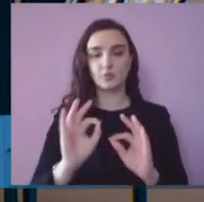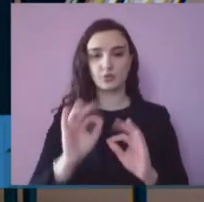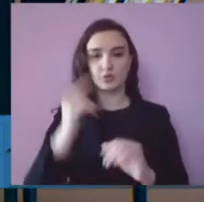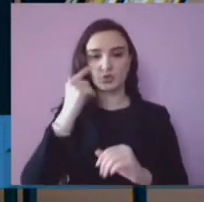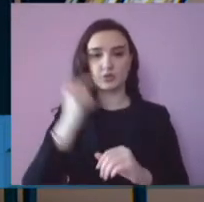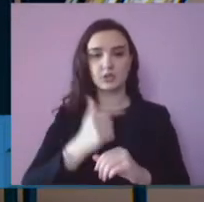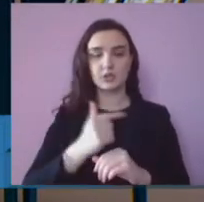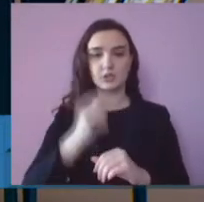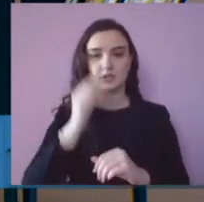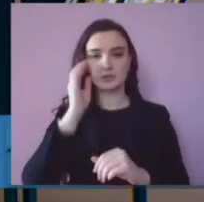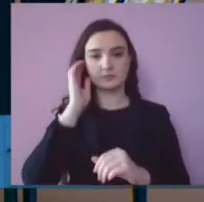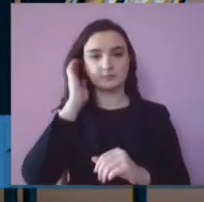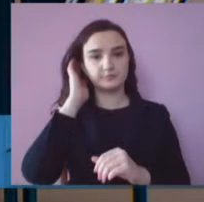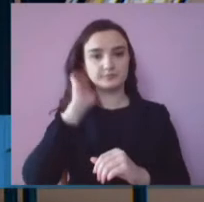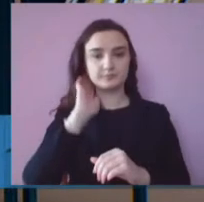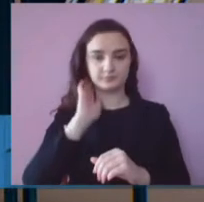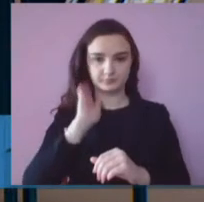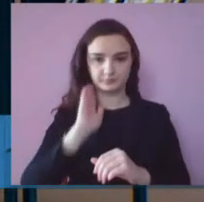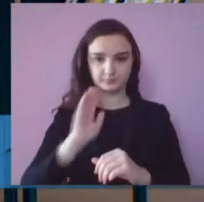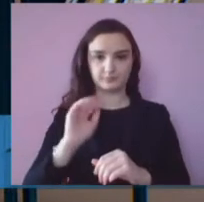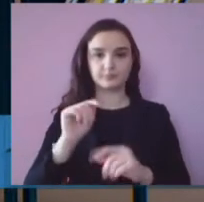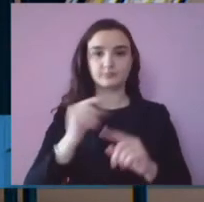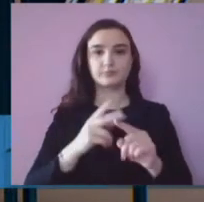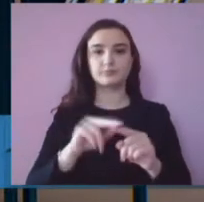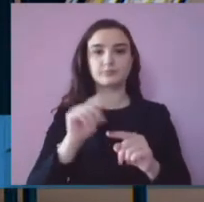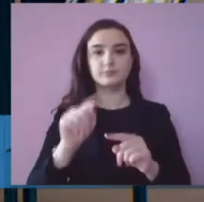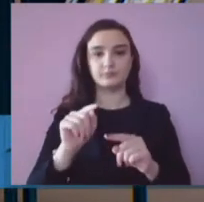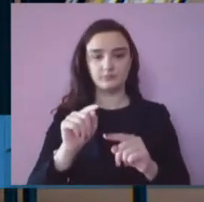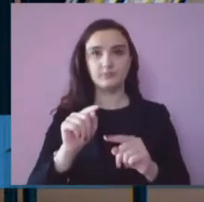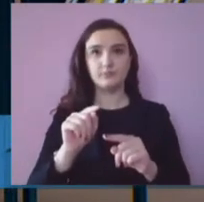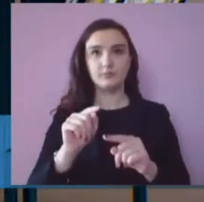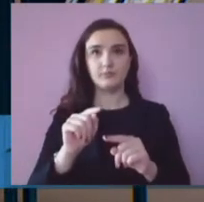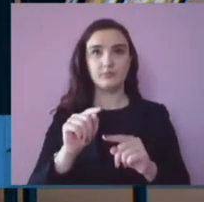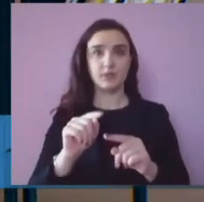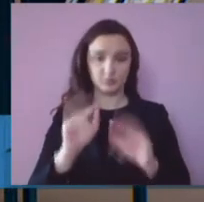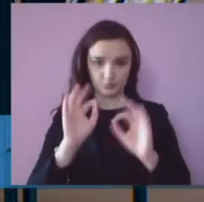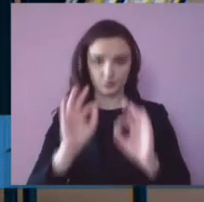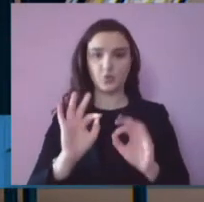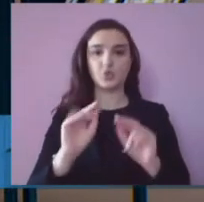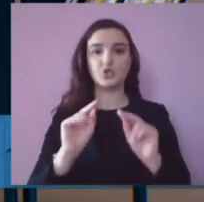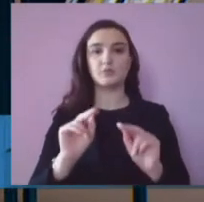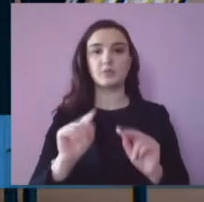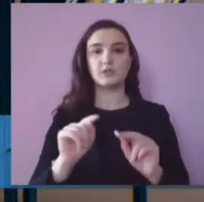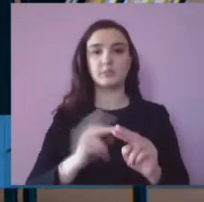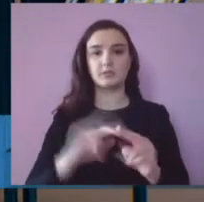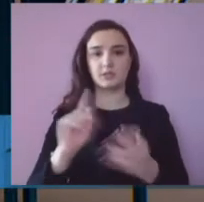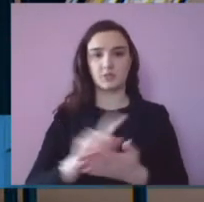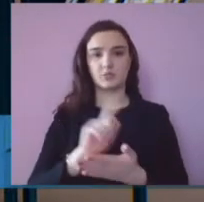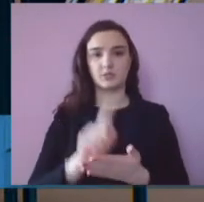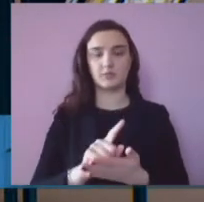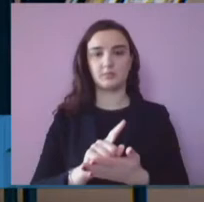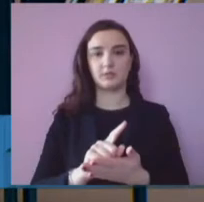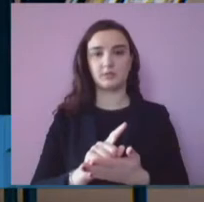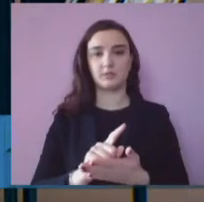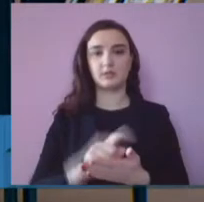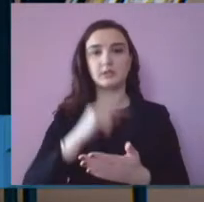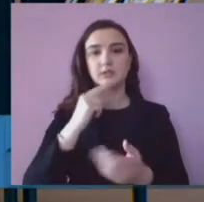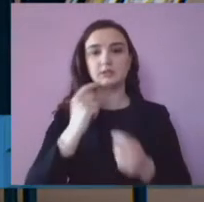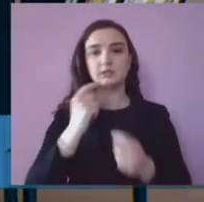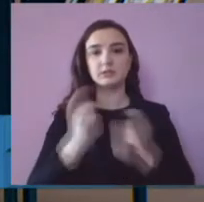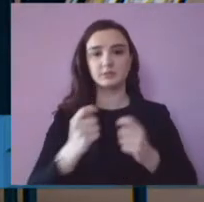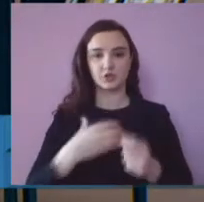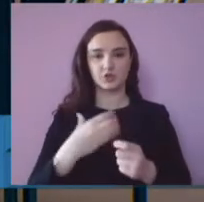რომელიც დამყარებული იქნება აი ამ დამტკიცებულ ობიექტურ ჭეშმარიტებაზე, ეს აუცილებელია. სიფრთხილე შიში არ